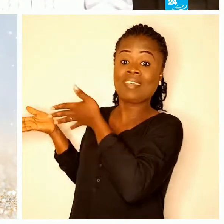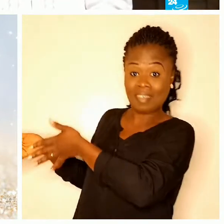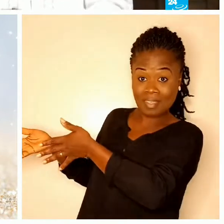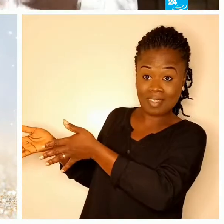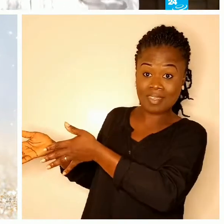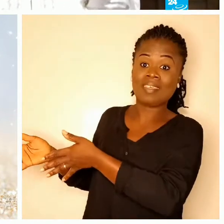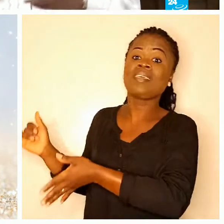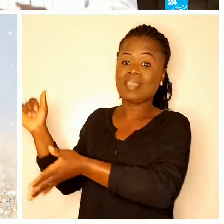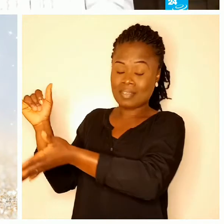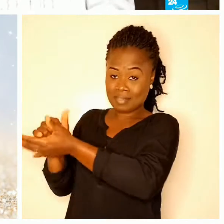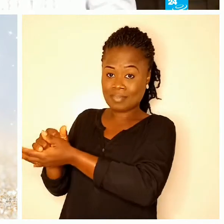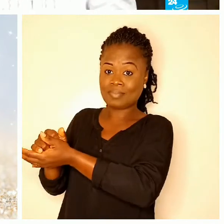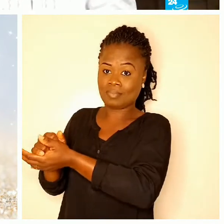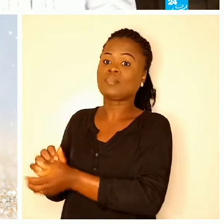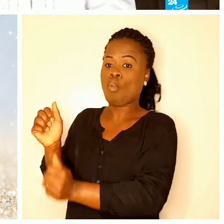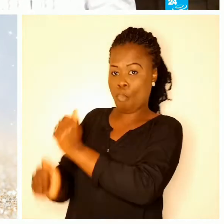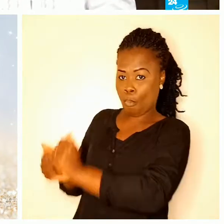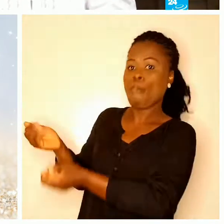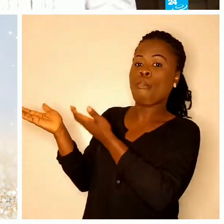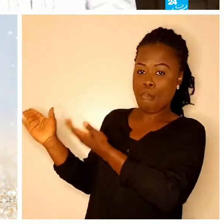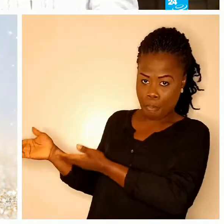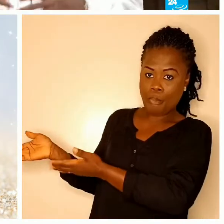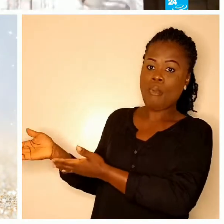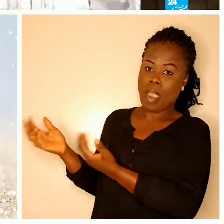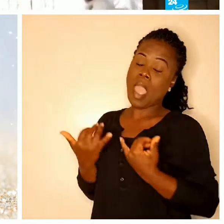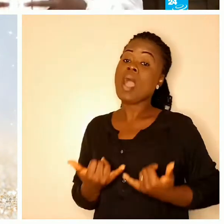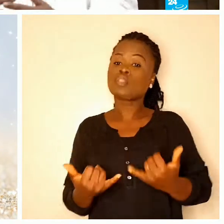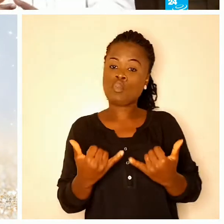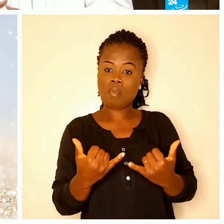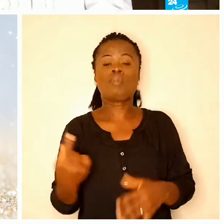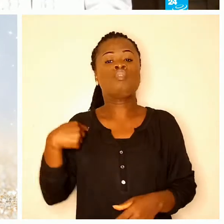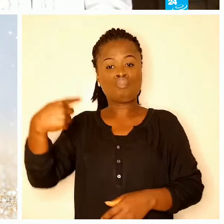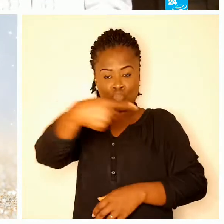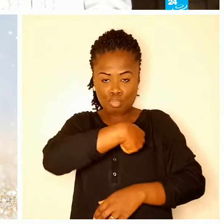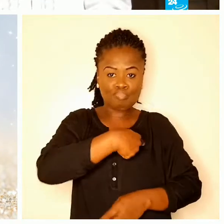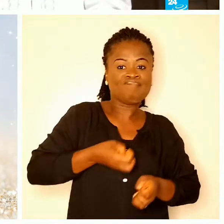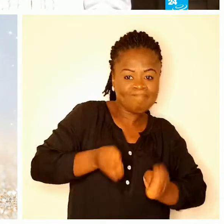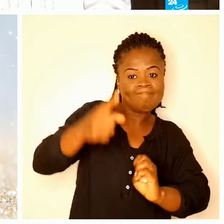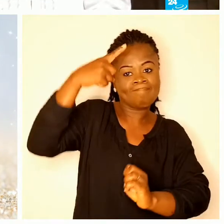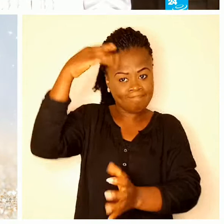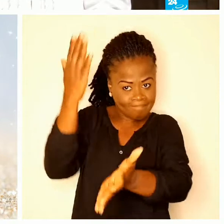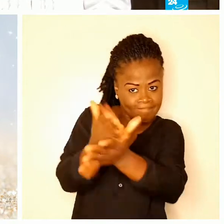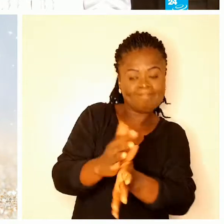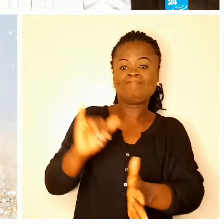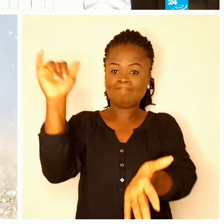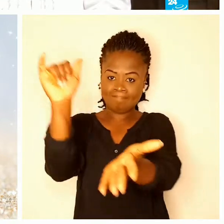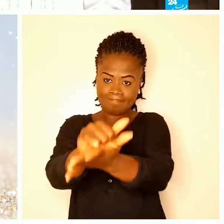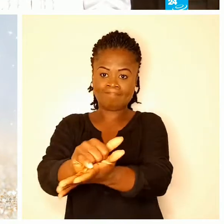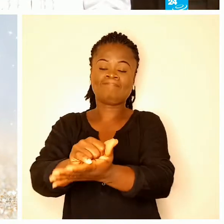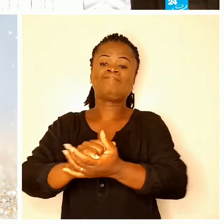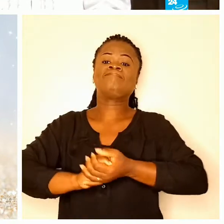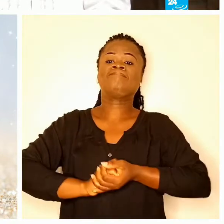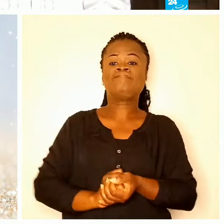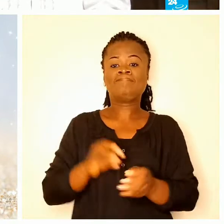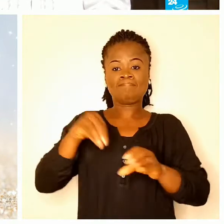connus, évidemment, c'est ça aujourd'hui le plus grand risque pour nous et nous allons prendre de nouvelles mesures pour contenir également cette